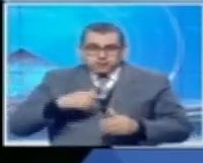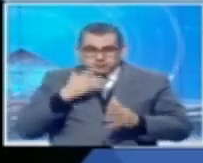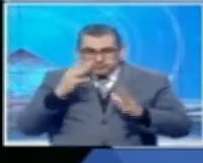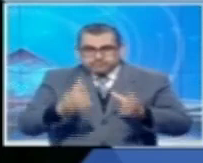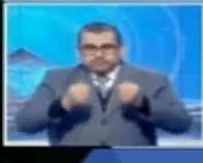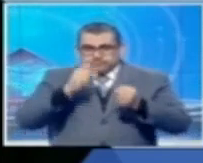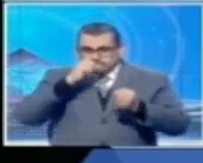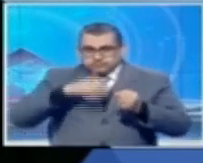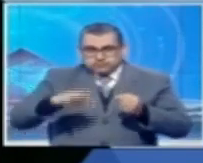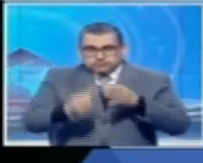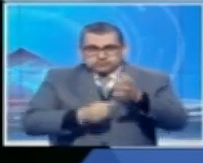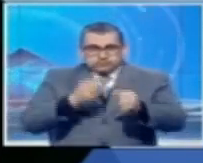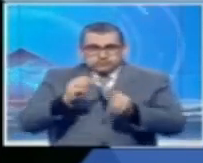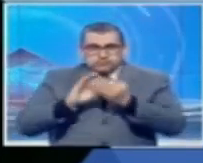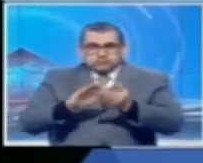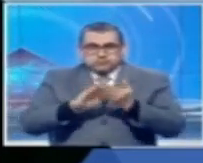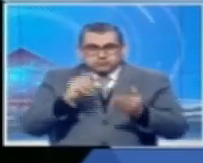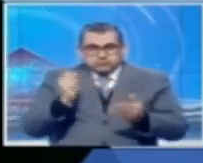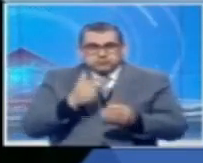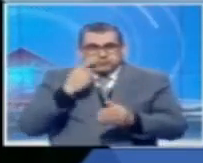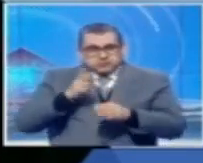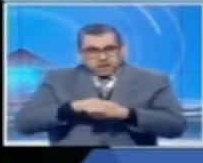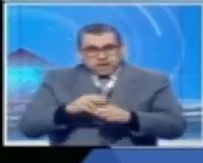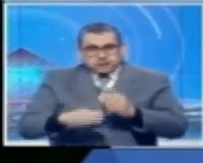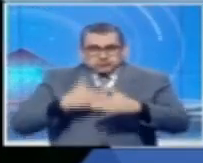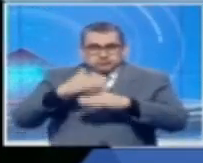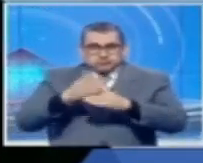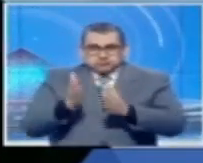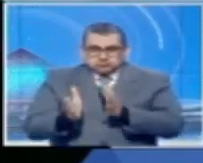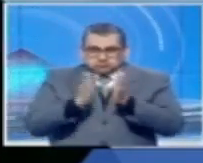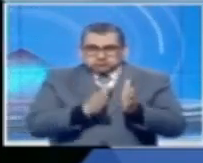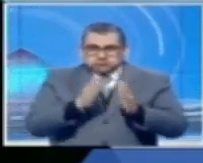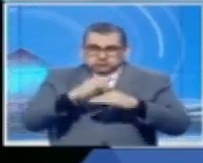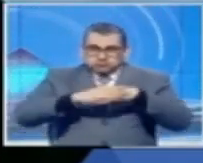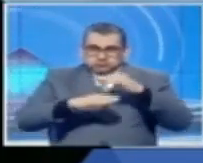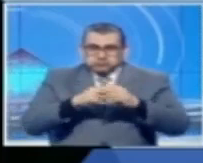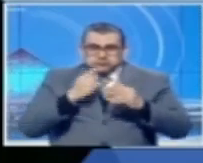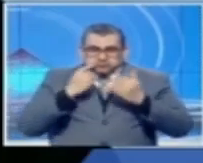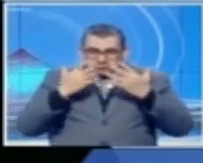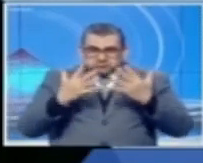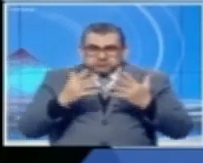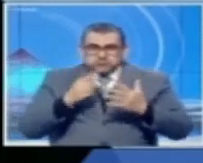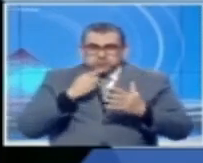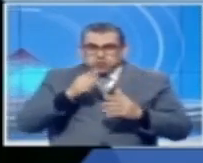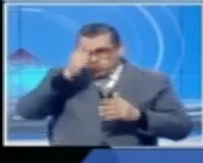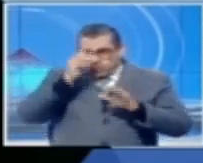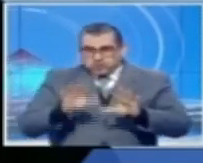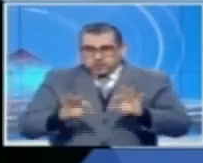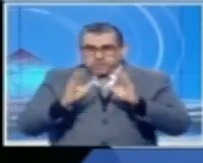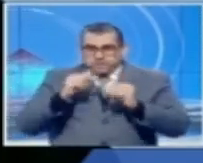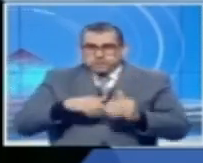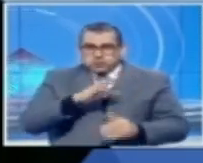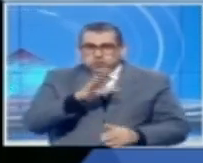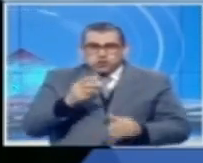القرى ونجدتها وإعادة ترتيبها بشكل حضاري يليق بالجمهورية الثانية، وحطت فيها يمكن